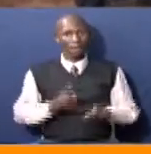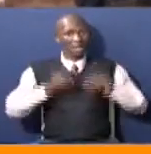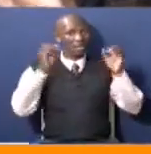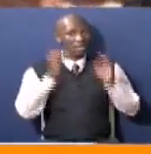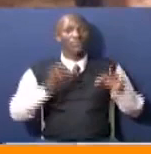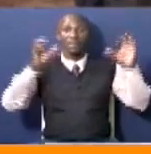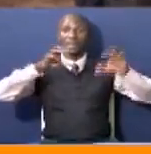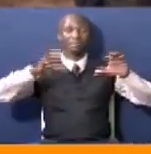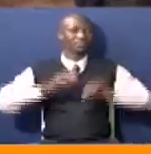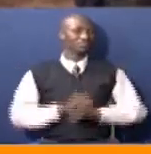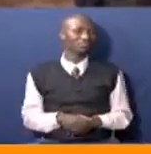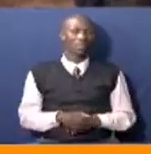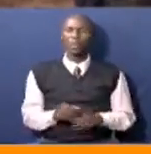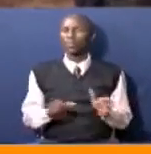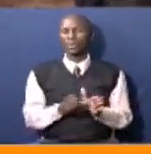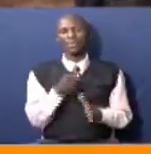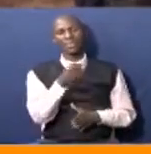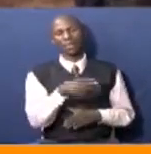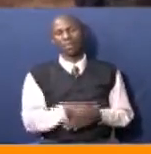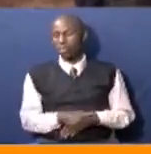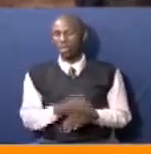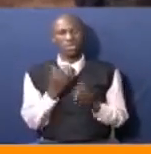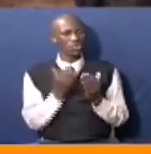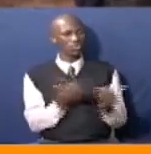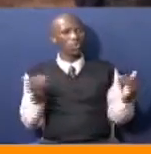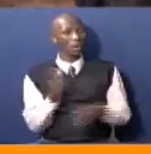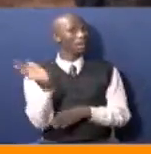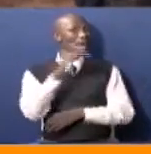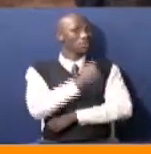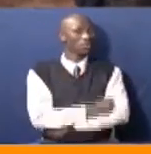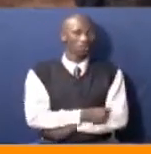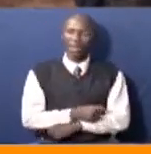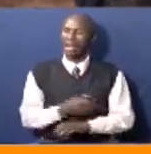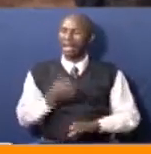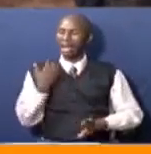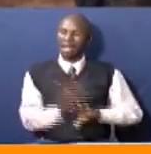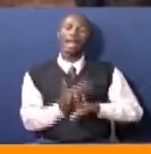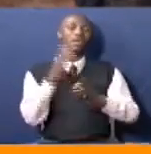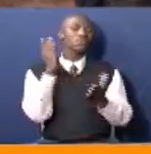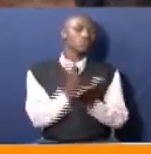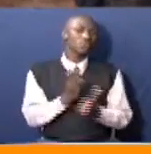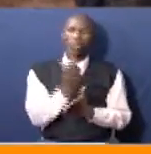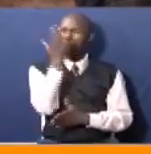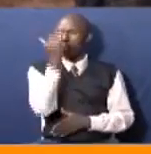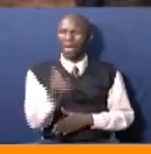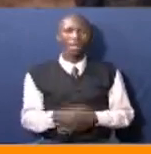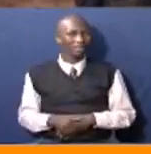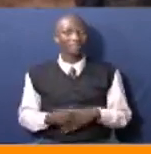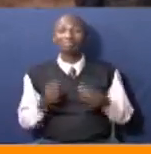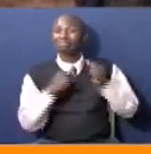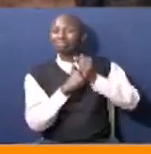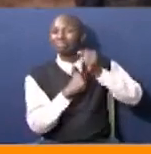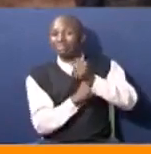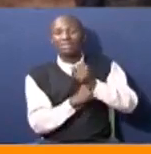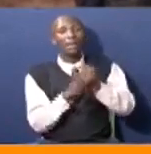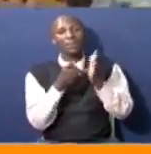kutaya na Mbua, tenola wekwa onaziana kuitu unga zukulu kwe na kao. Nungu mbaza leo natu ikwa